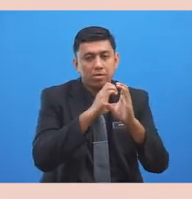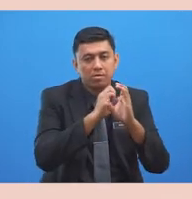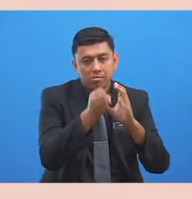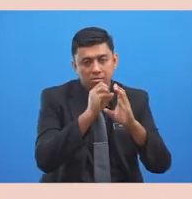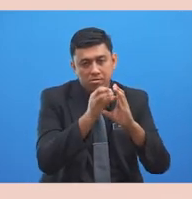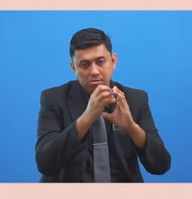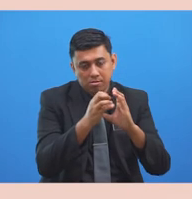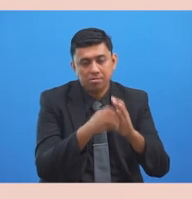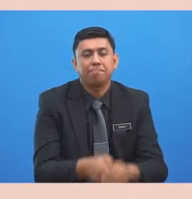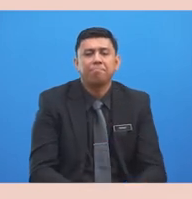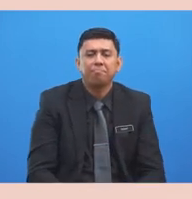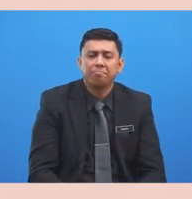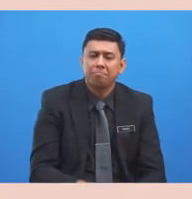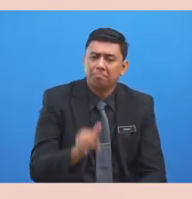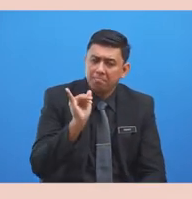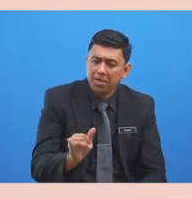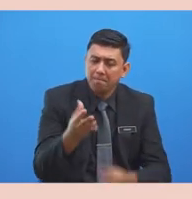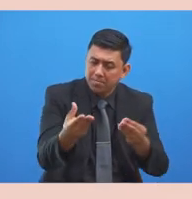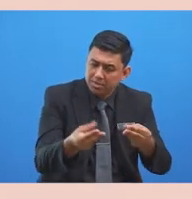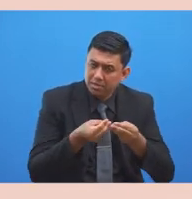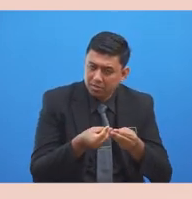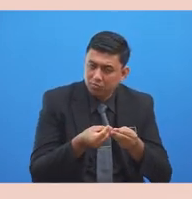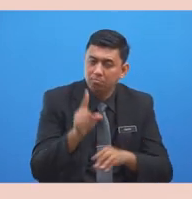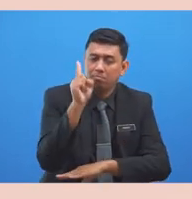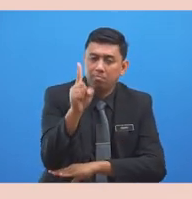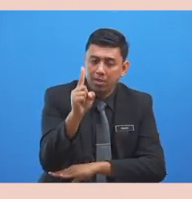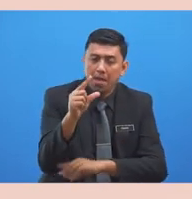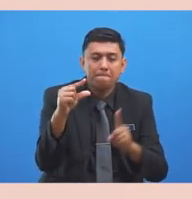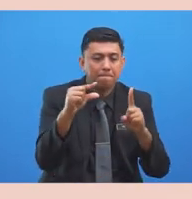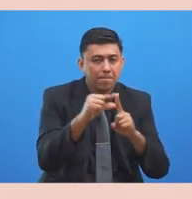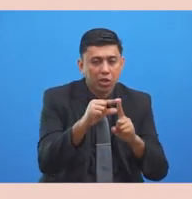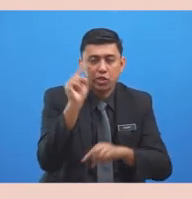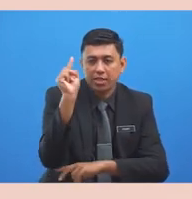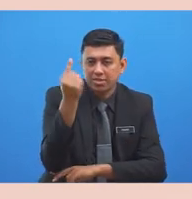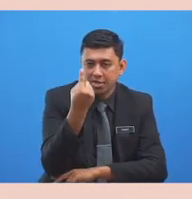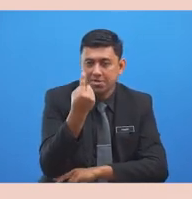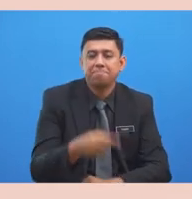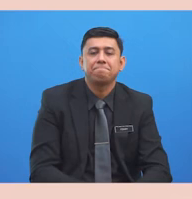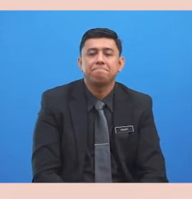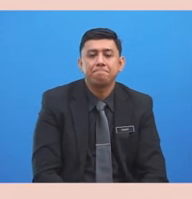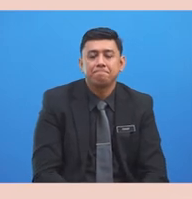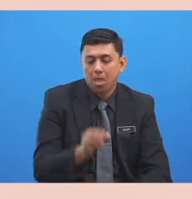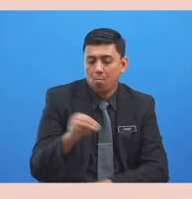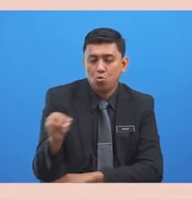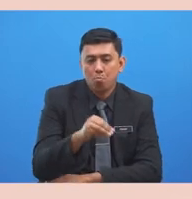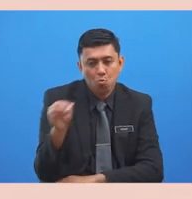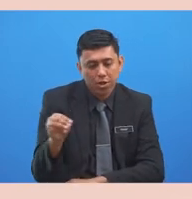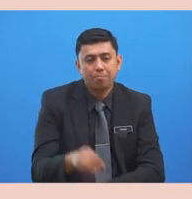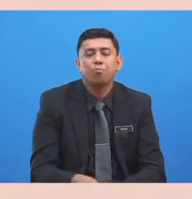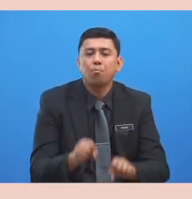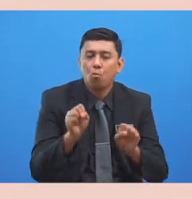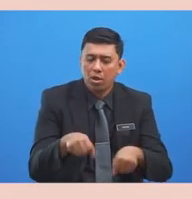string, iaitu yang menerima satu perkataan sahaja. Murid-murid